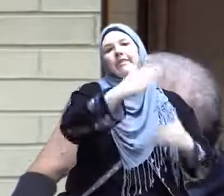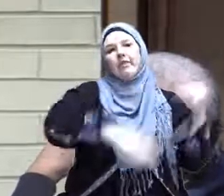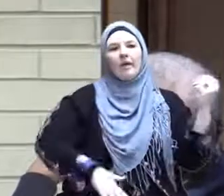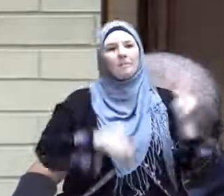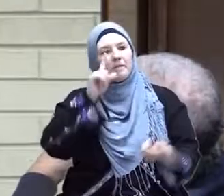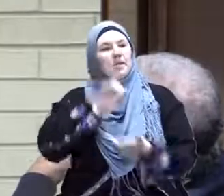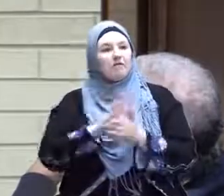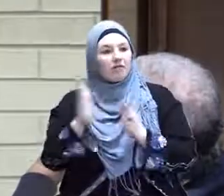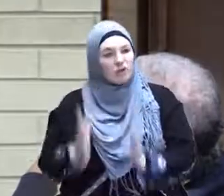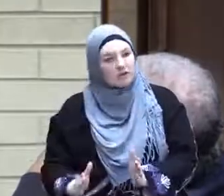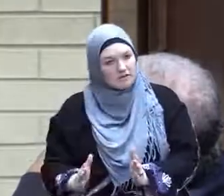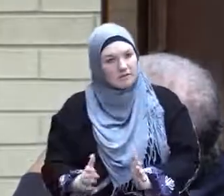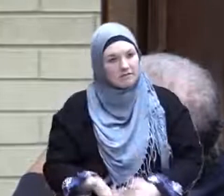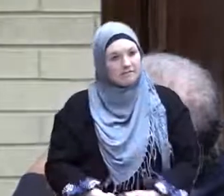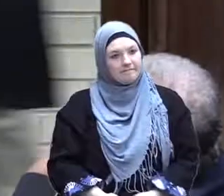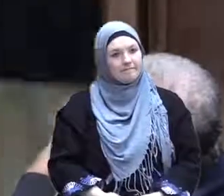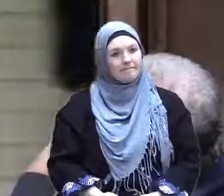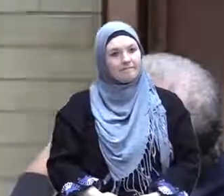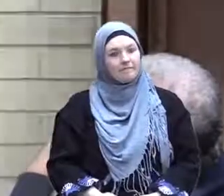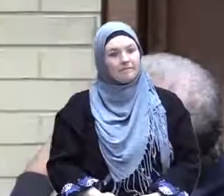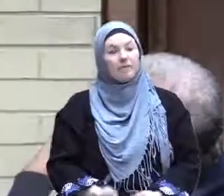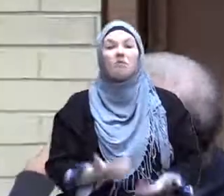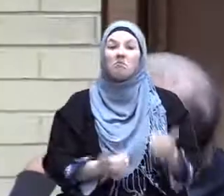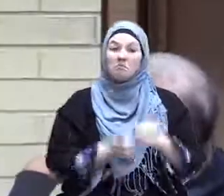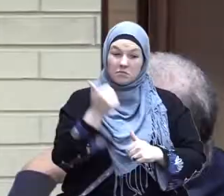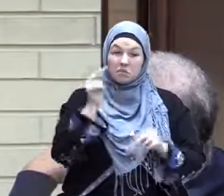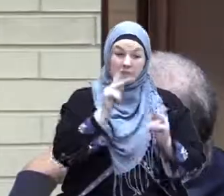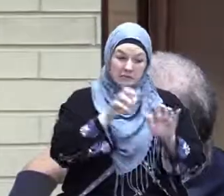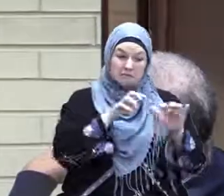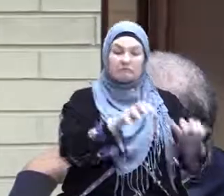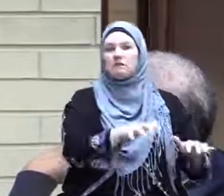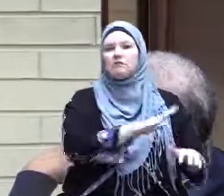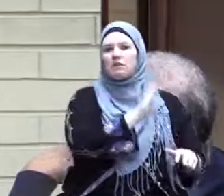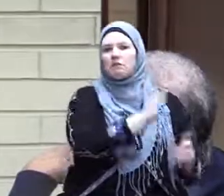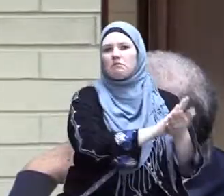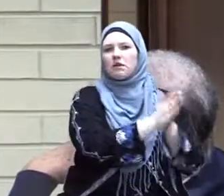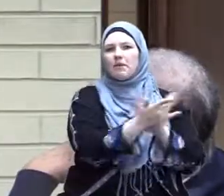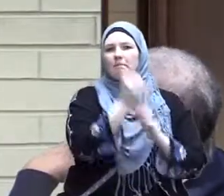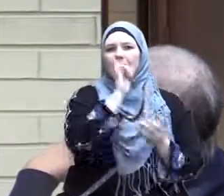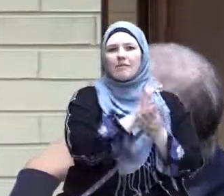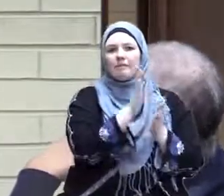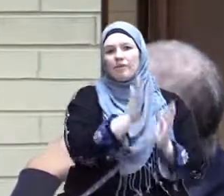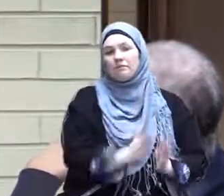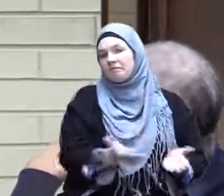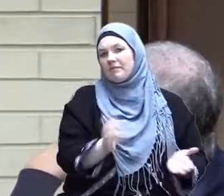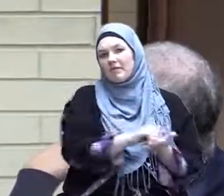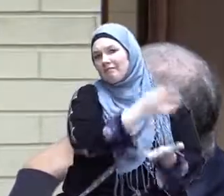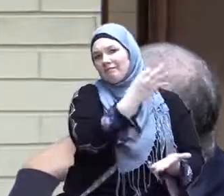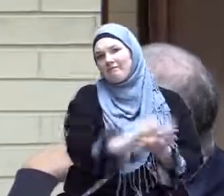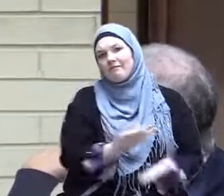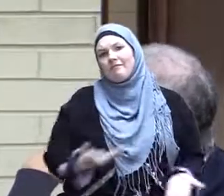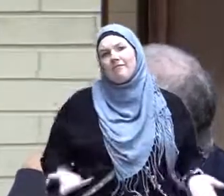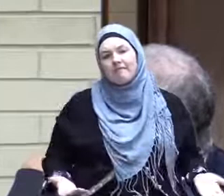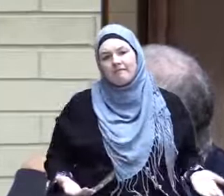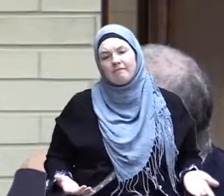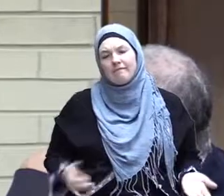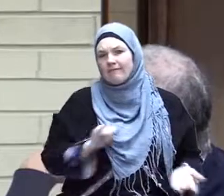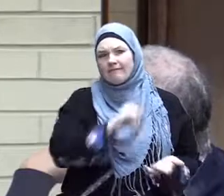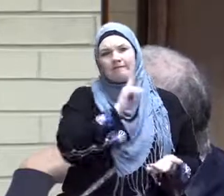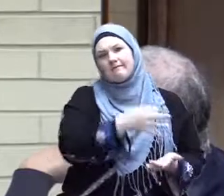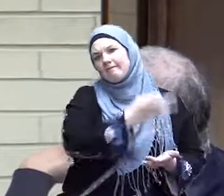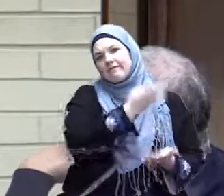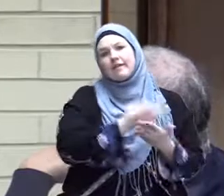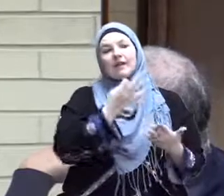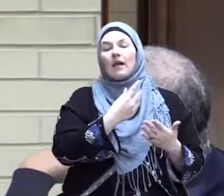حَرَصْتَ بِمُؤْمِنِينَ. The vast majority of people will never turn to be believers. That's a fact. That's a